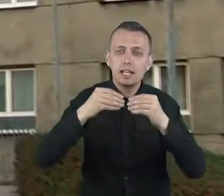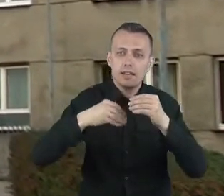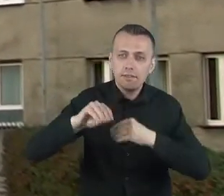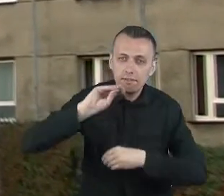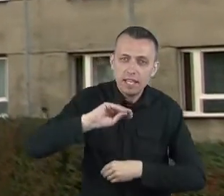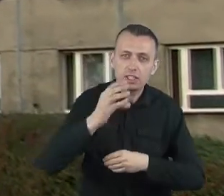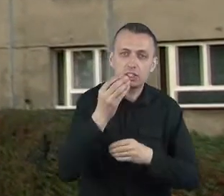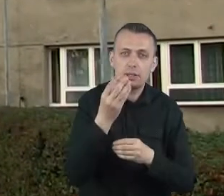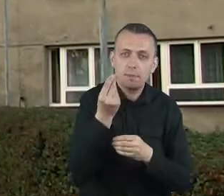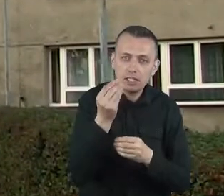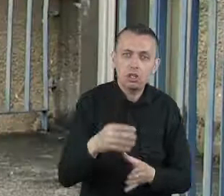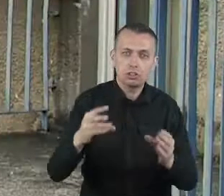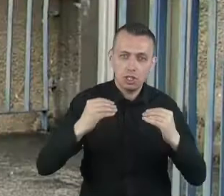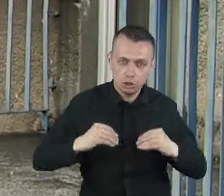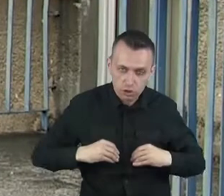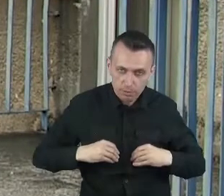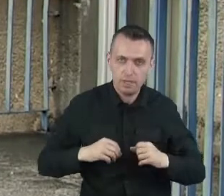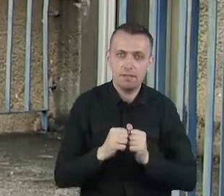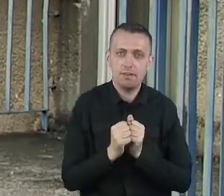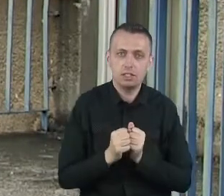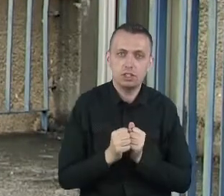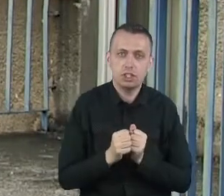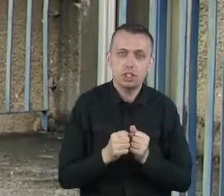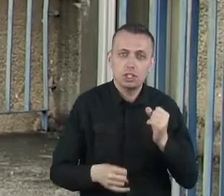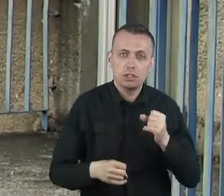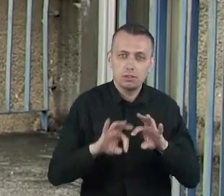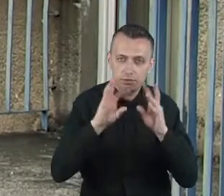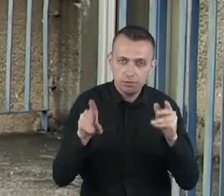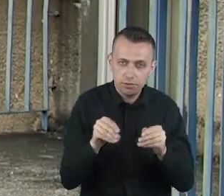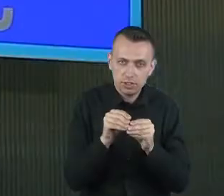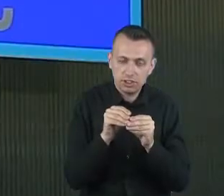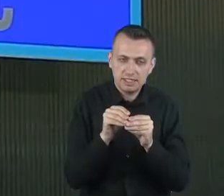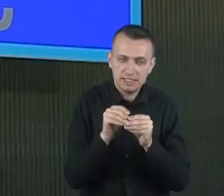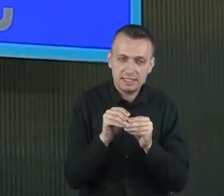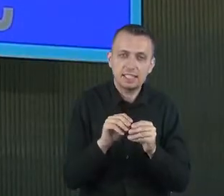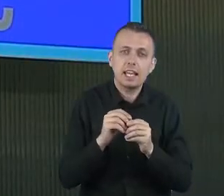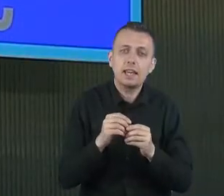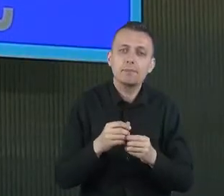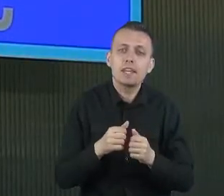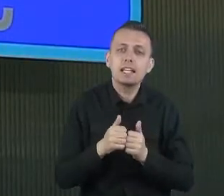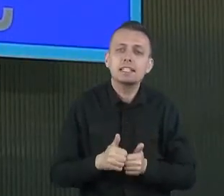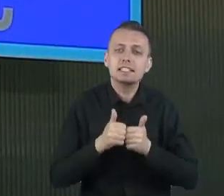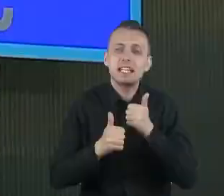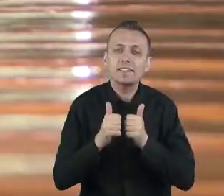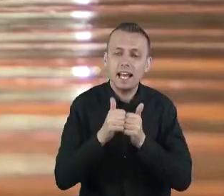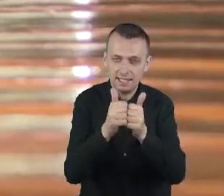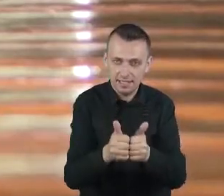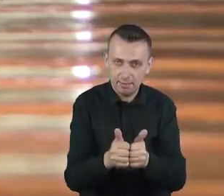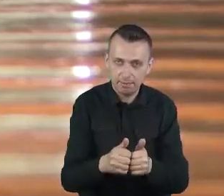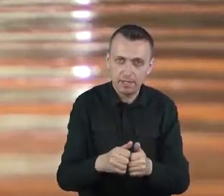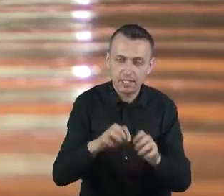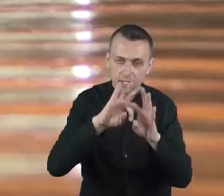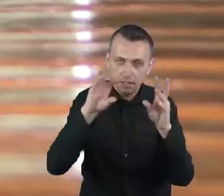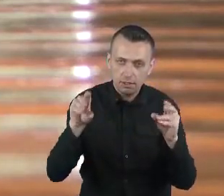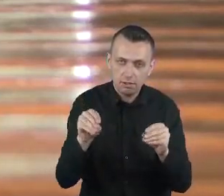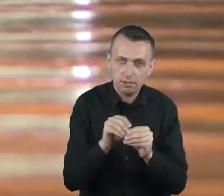procedur medycznych, które placówka będzie realizować, a co za tym idzie, szpital ma szansę na otrzymanie wyższego kontraktu. Przewidywany czas